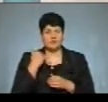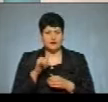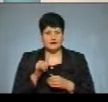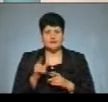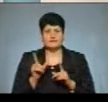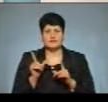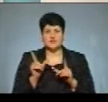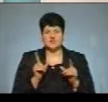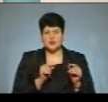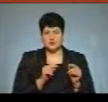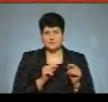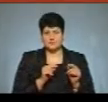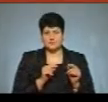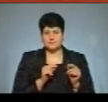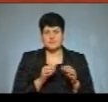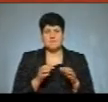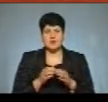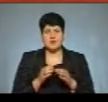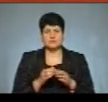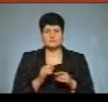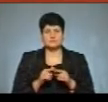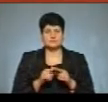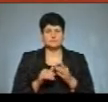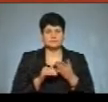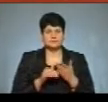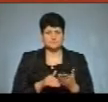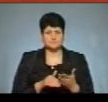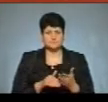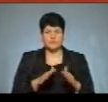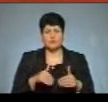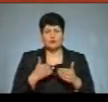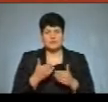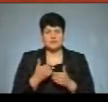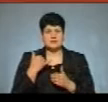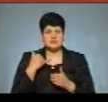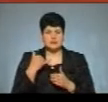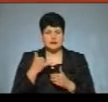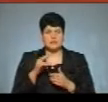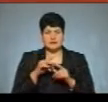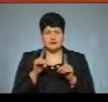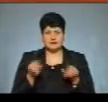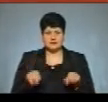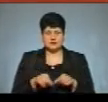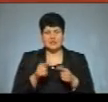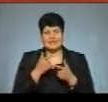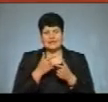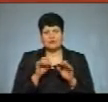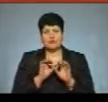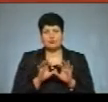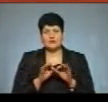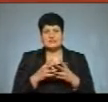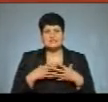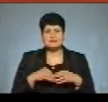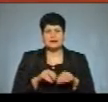яких виїжджають бригада екстремедичної допомоги, подається сигнальний листок, тобто інформується